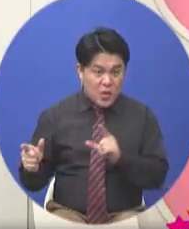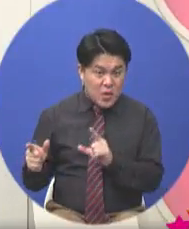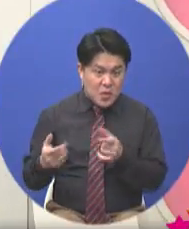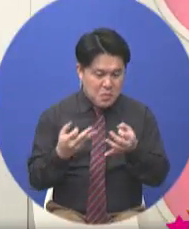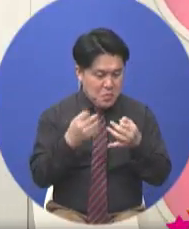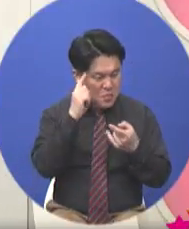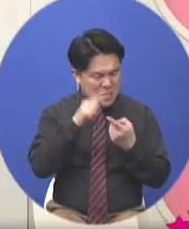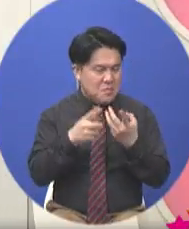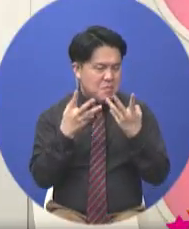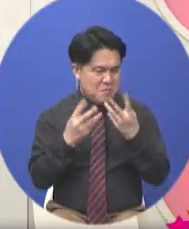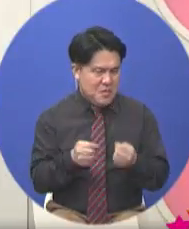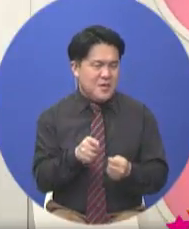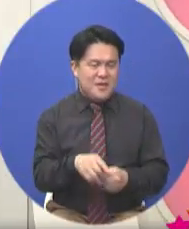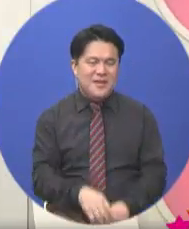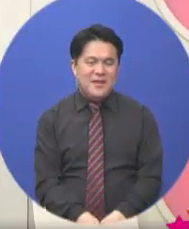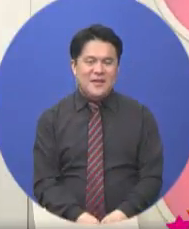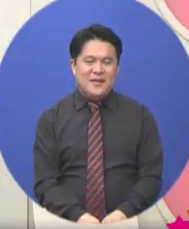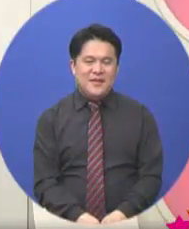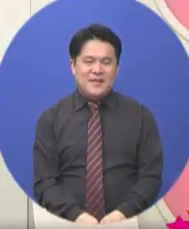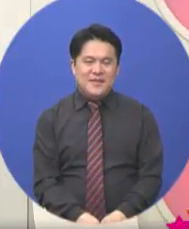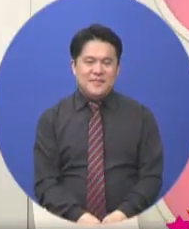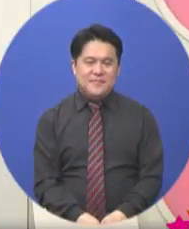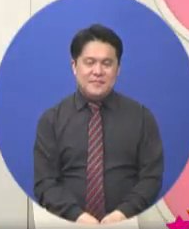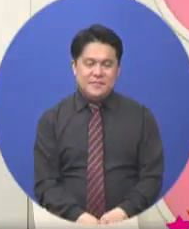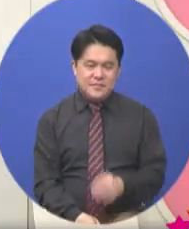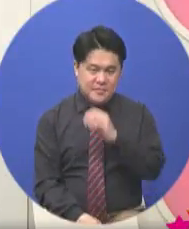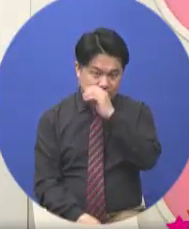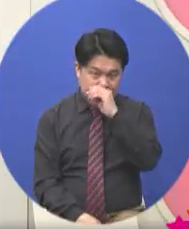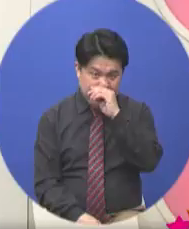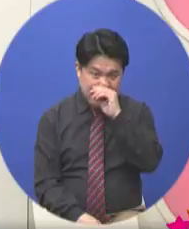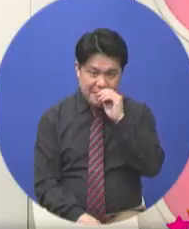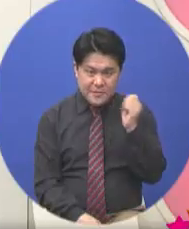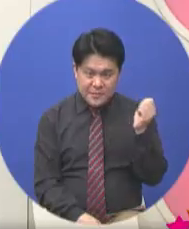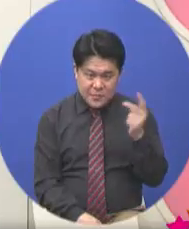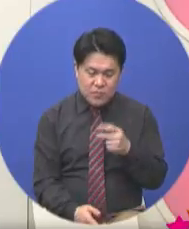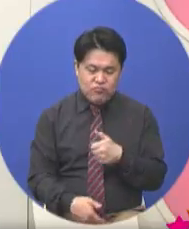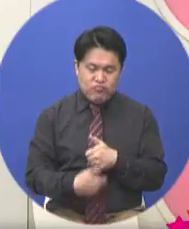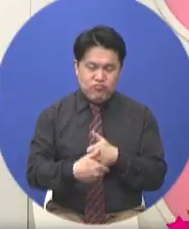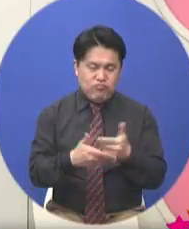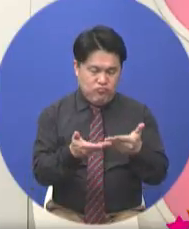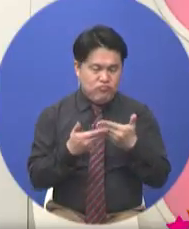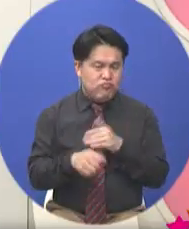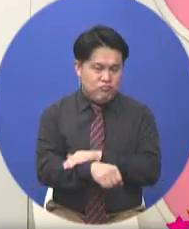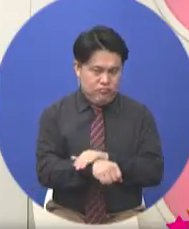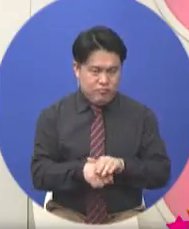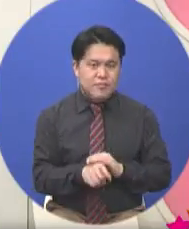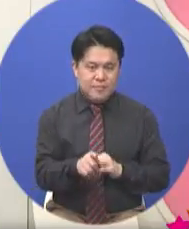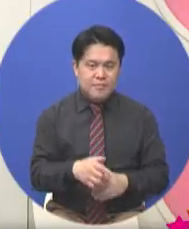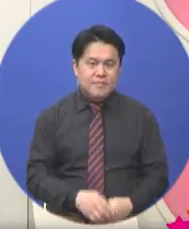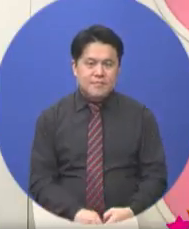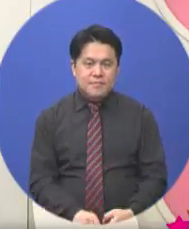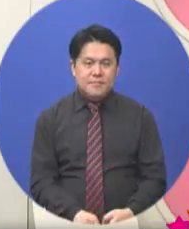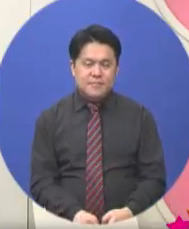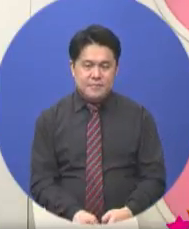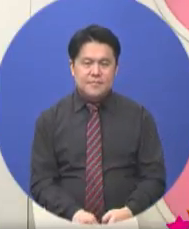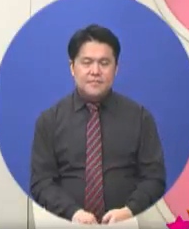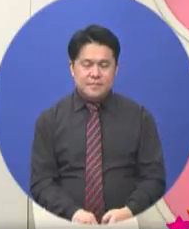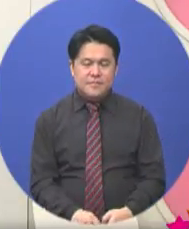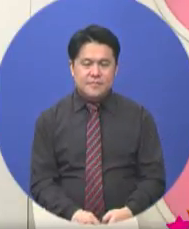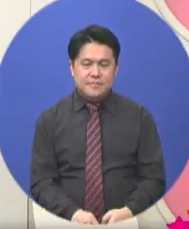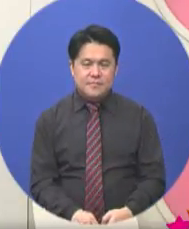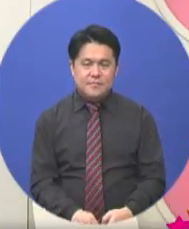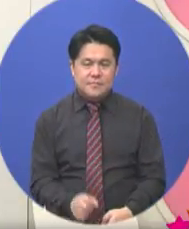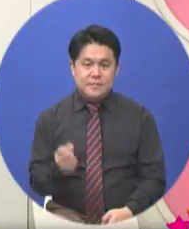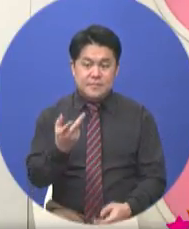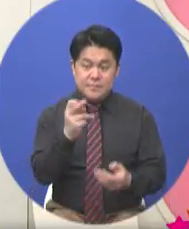사소한 거를 잘 보고 계세요. 굉장히 네. 또 칭찬을 잘 하시는 편이야. 그죠?